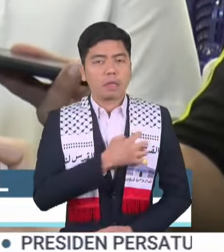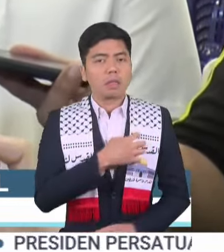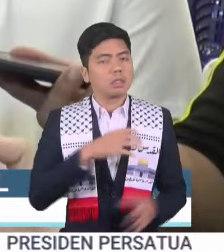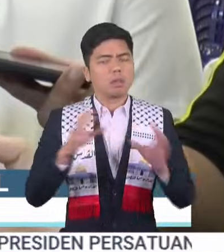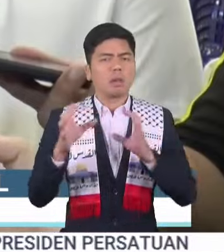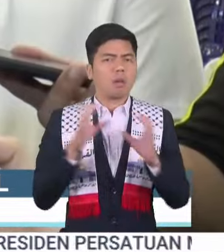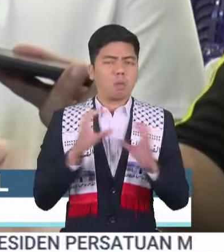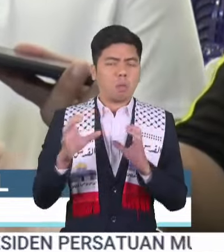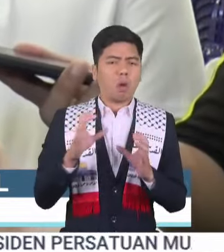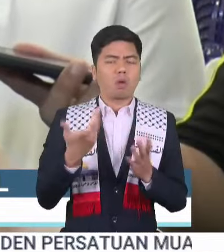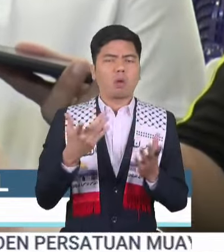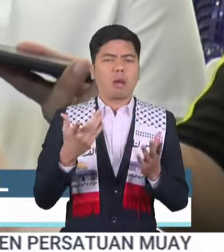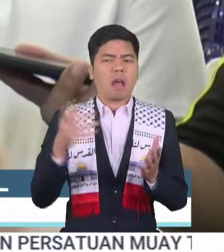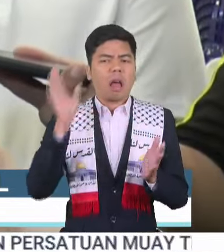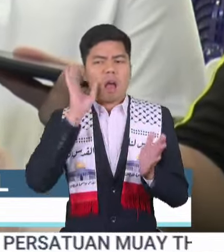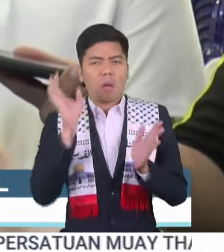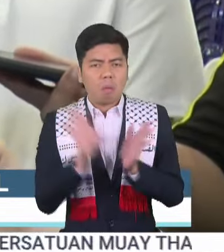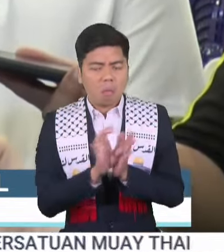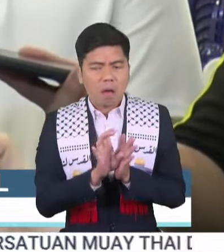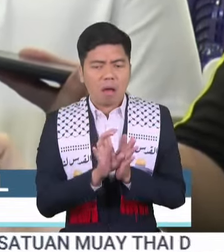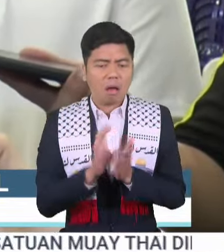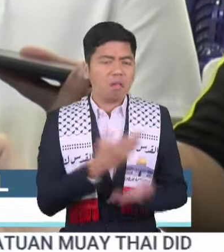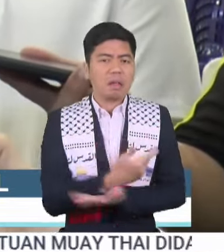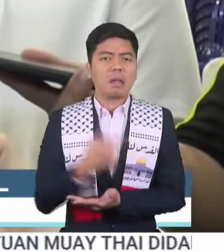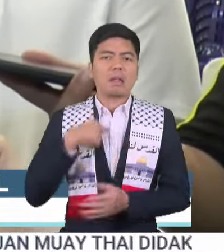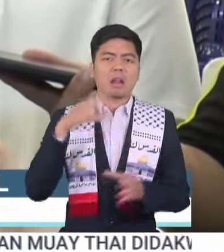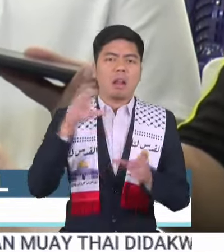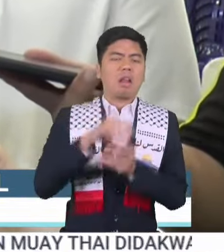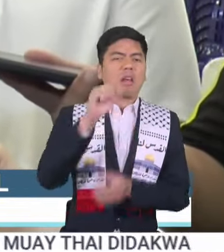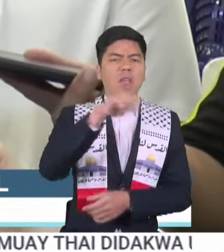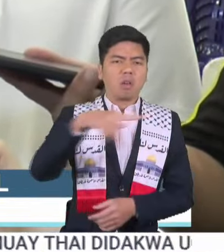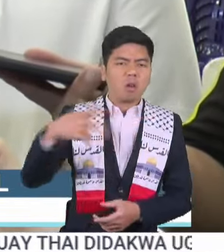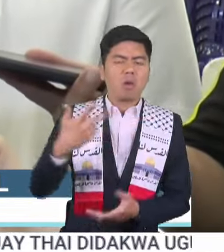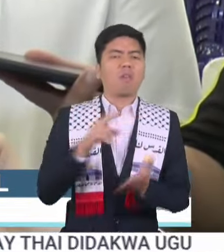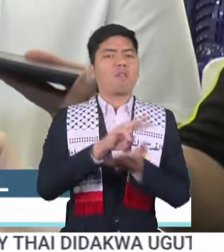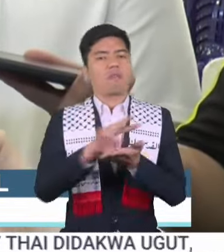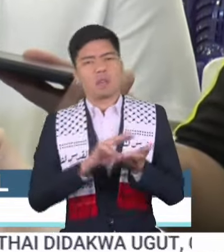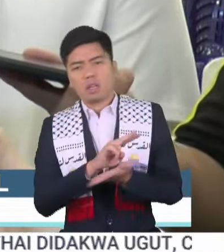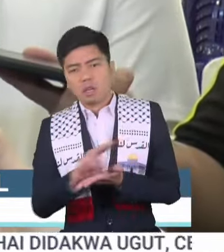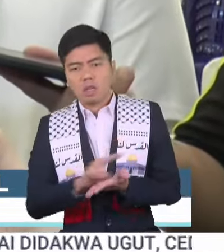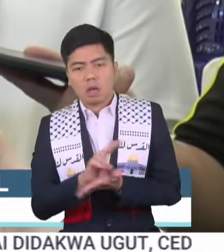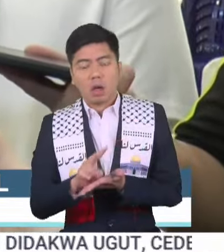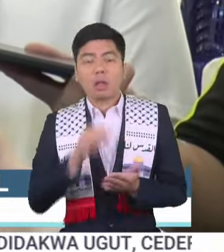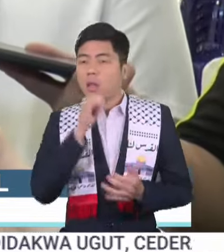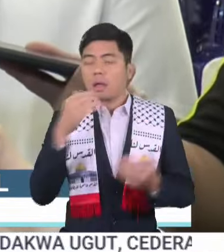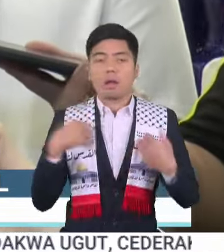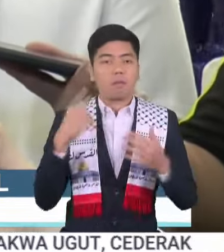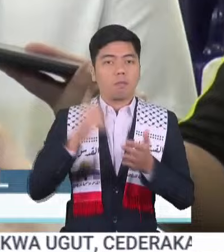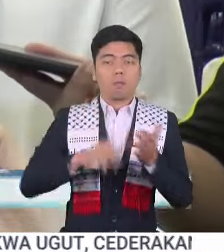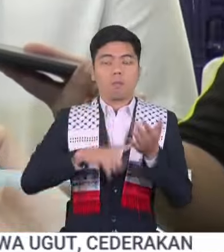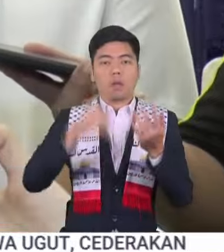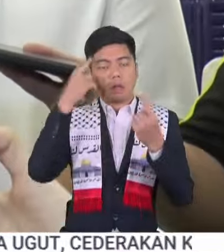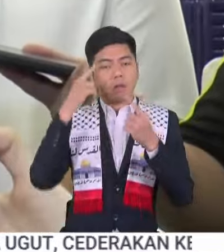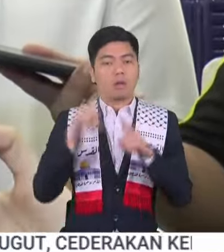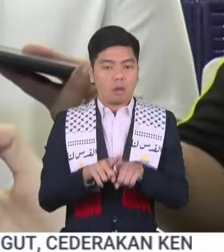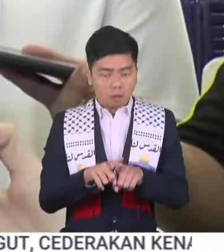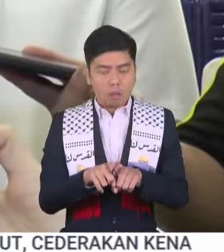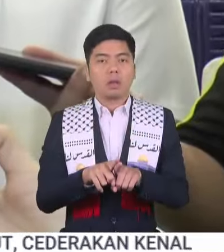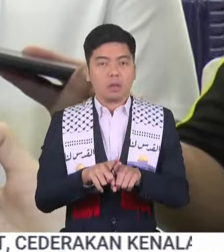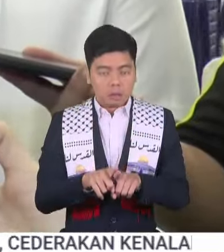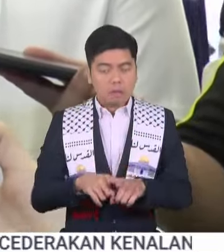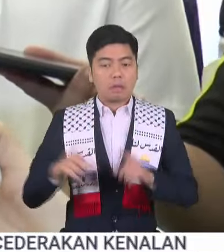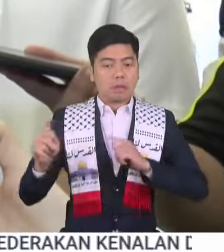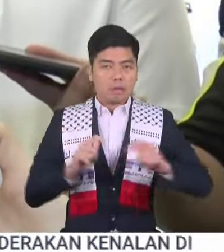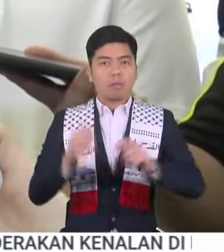menyatakan bahawa image ke anak mereka telah wujud dalam satu video tetapi tanpa persetujuan mereka, jadi tindakan